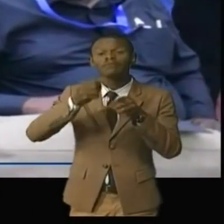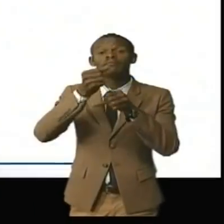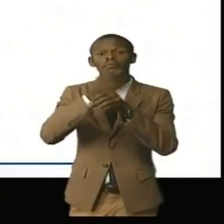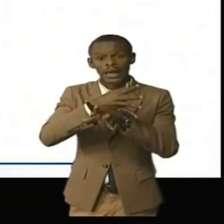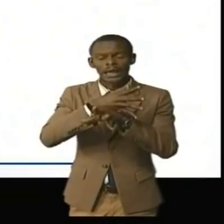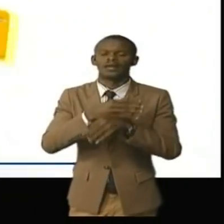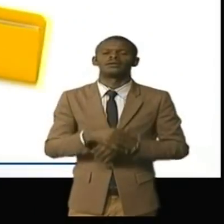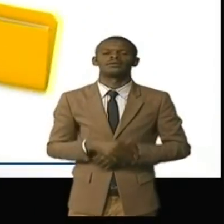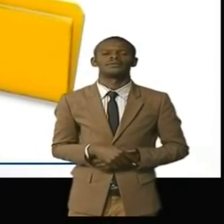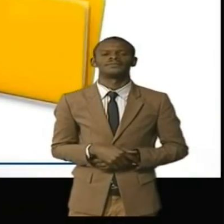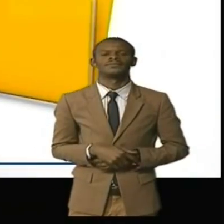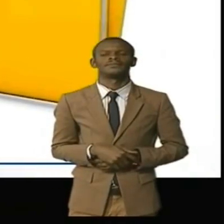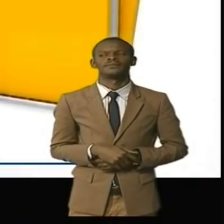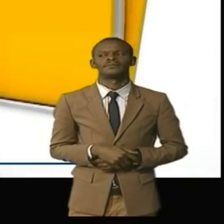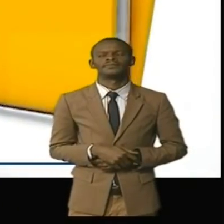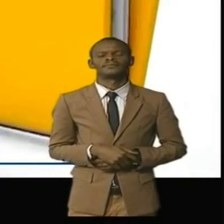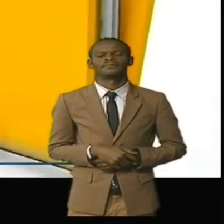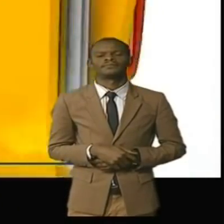population.